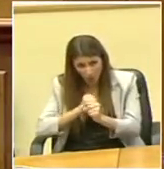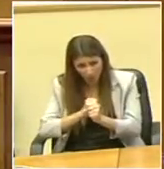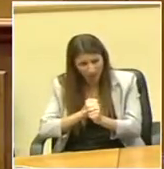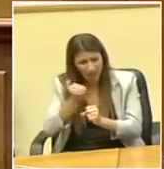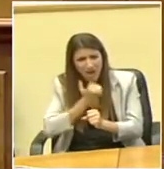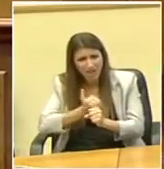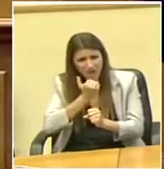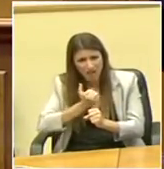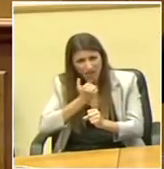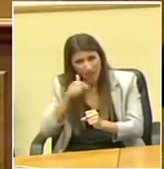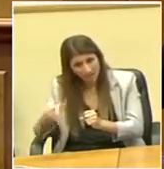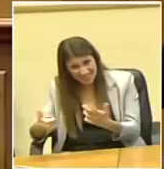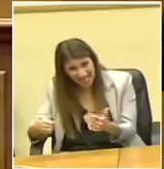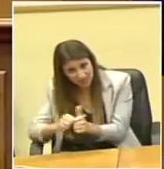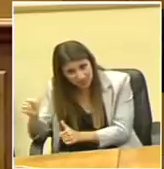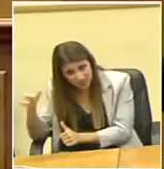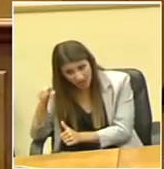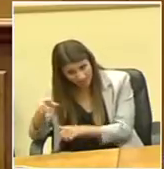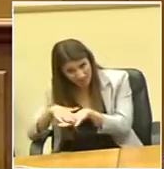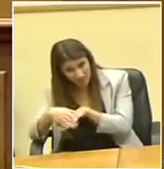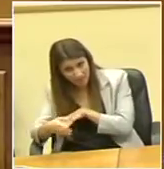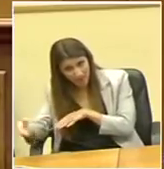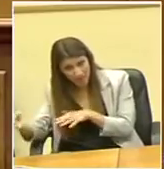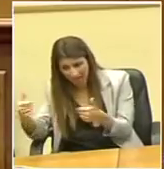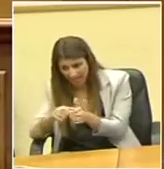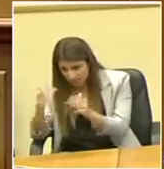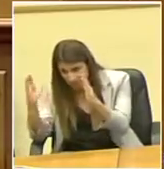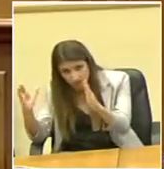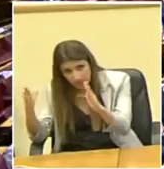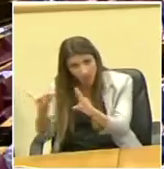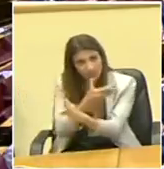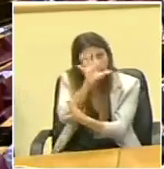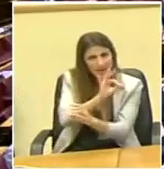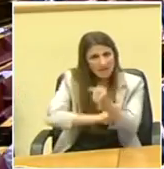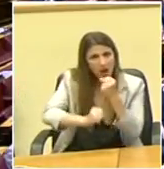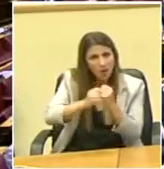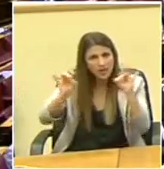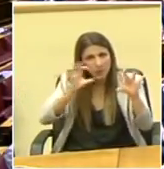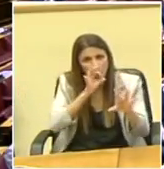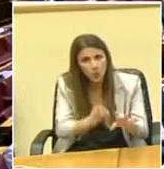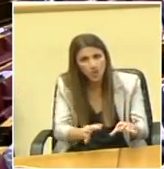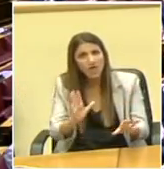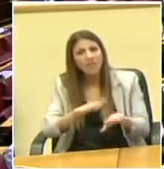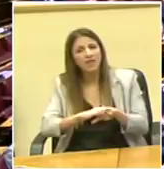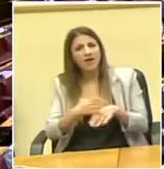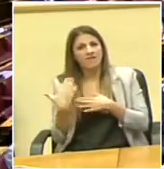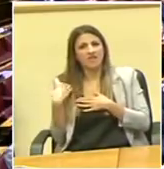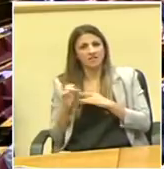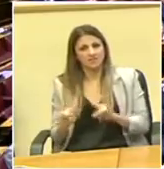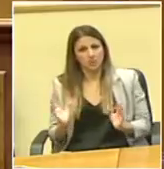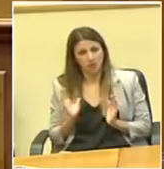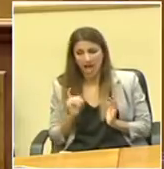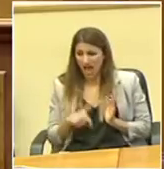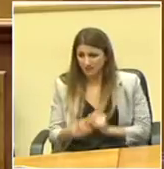τη διαφορά. Τα 50 χρόνια τα ξεχνάμε. Και μιλάτε για τις συντάξεις και πώς είμαστε η